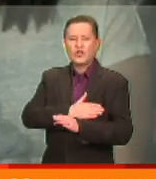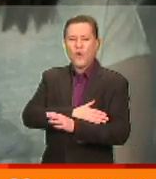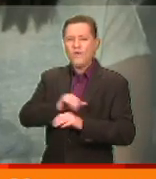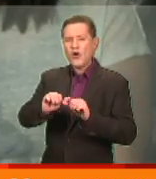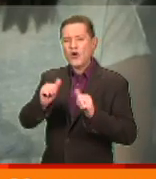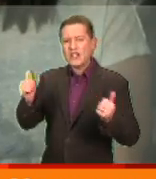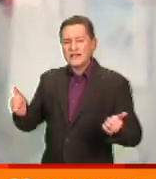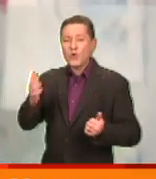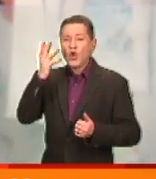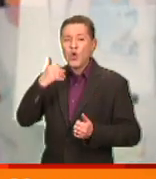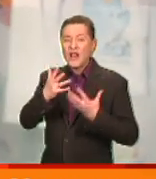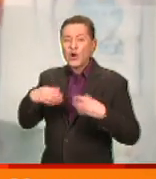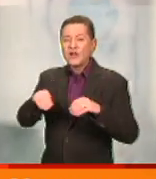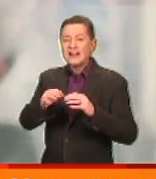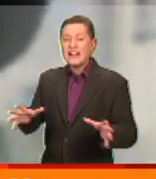родина об'єдналася.